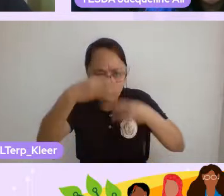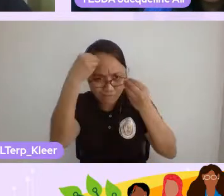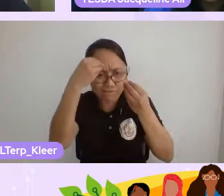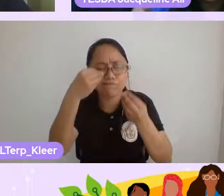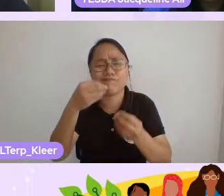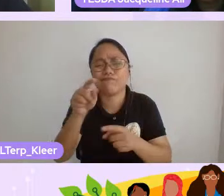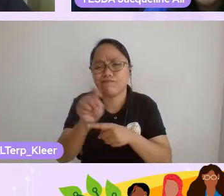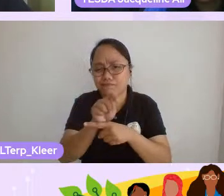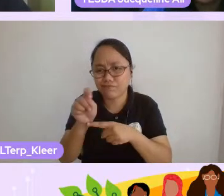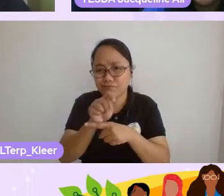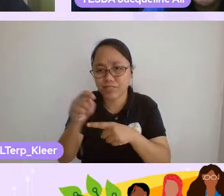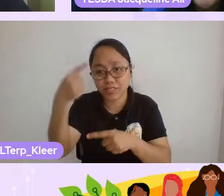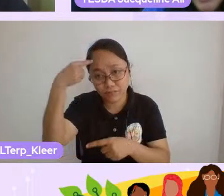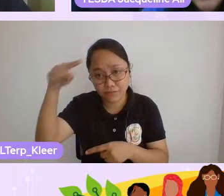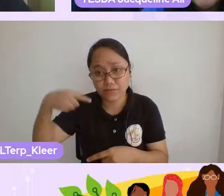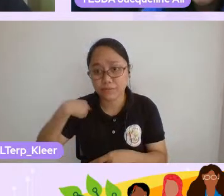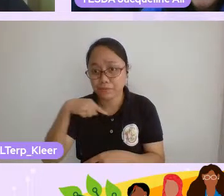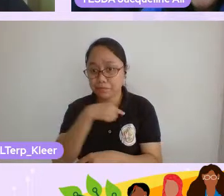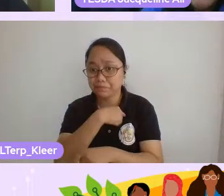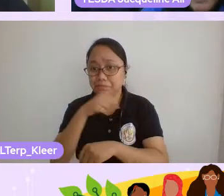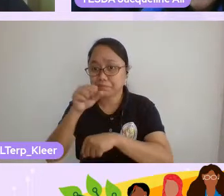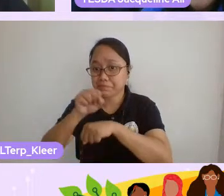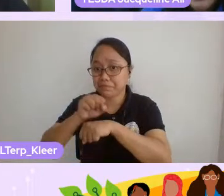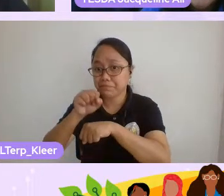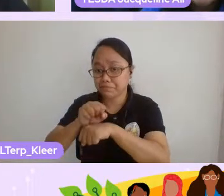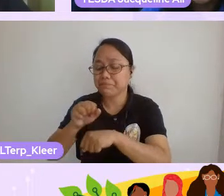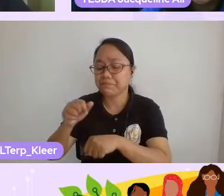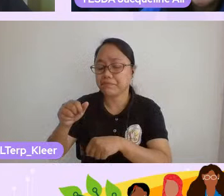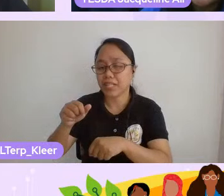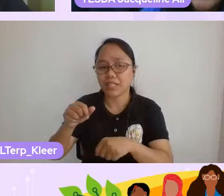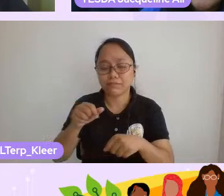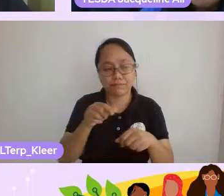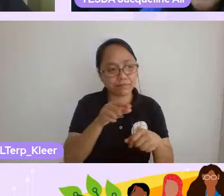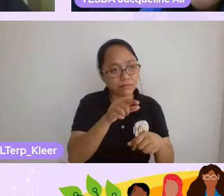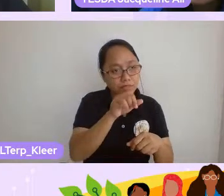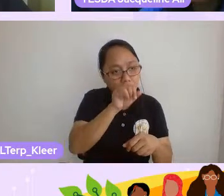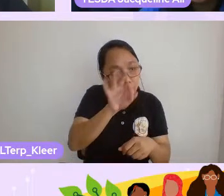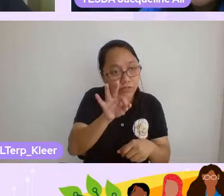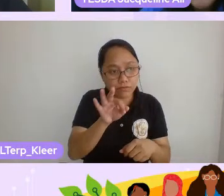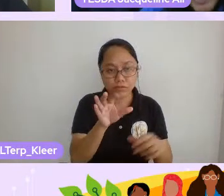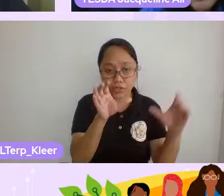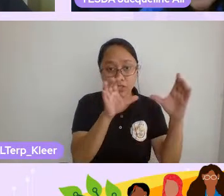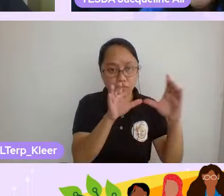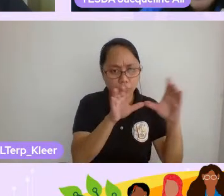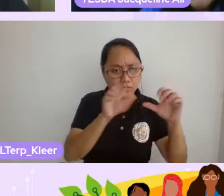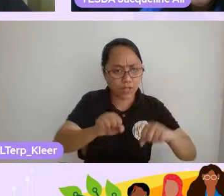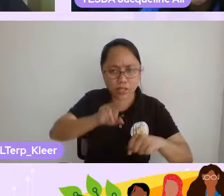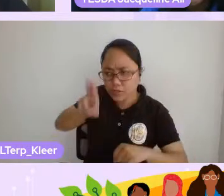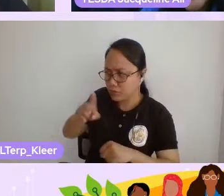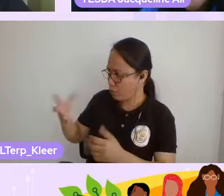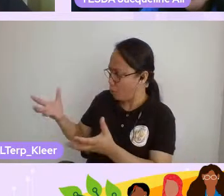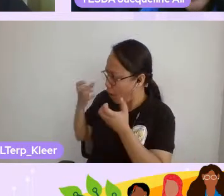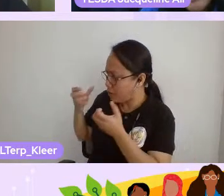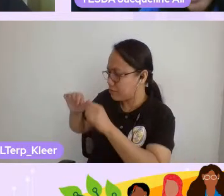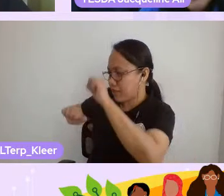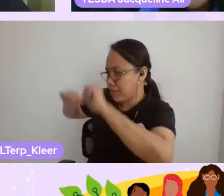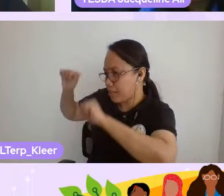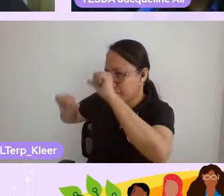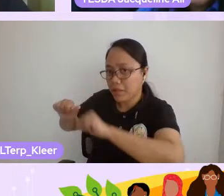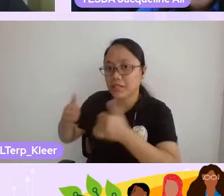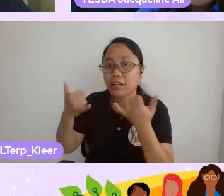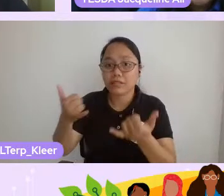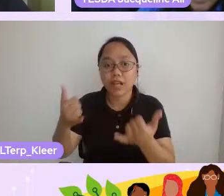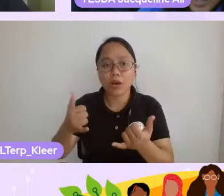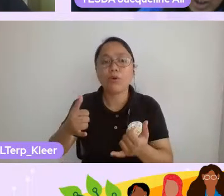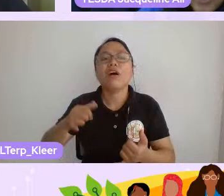pag-conduct natin or pag-take po natin ng assessment, ng national assessment. At pag pumasa po tayo sa national assessment, doon